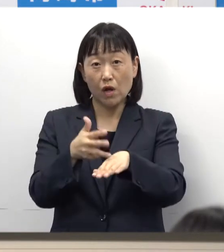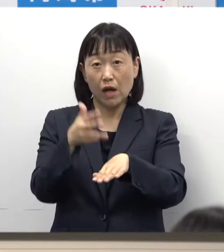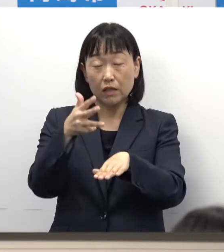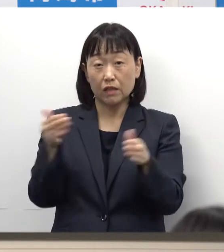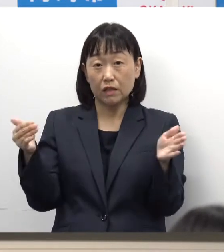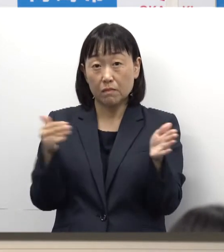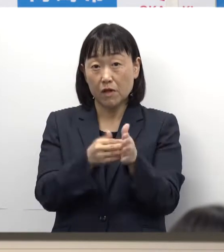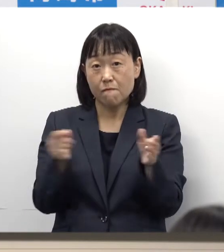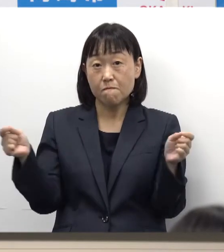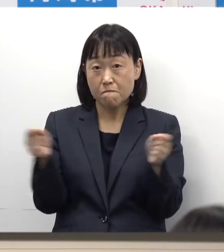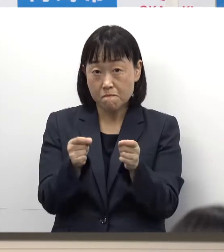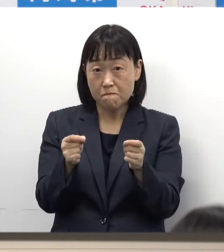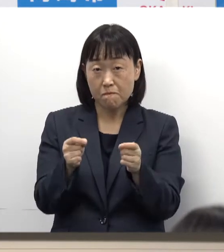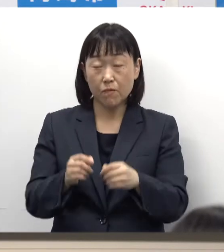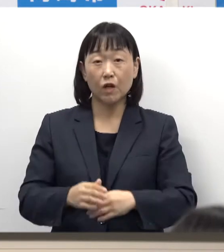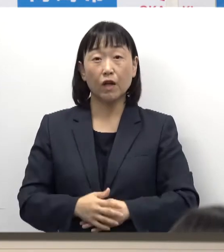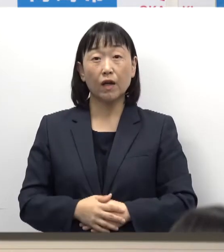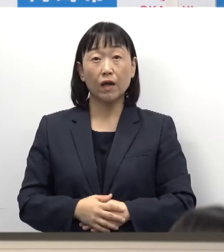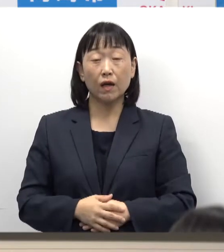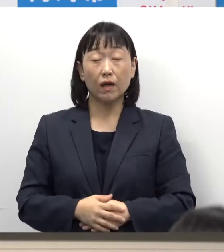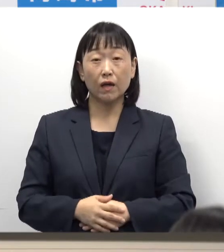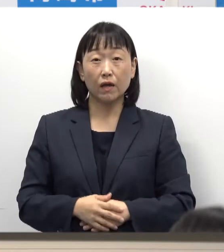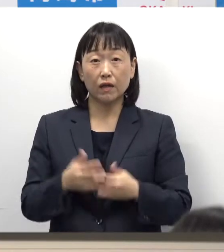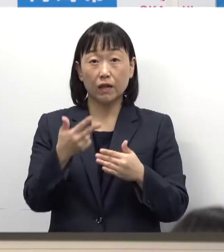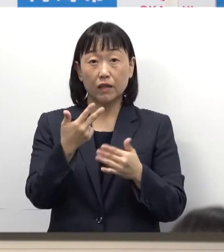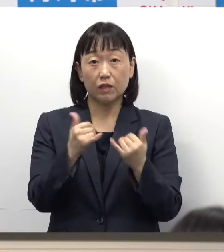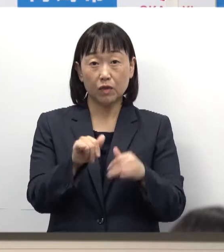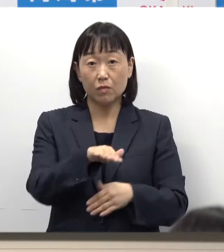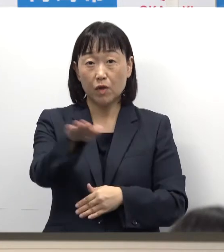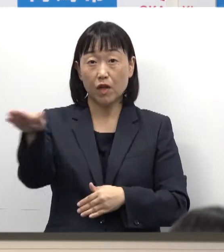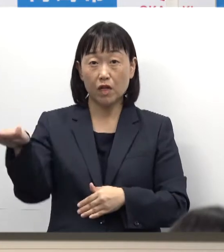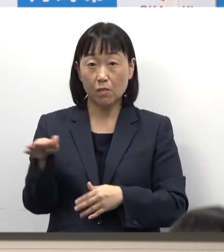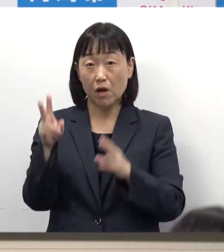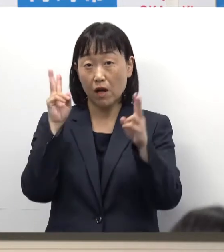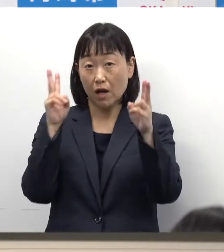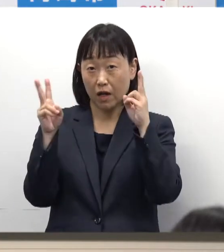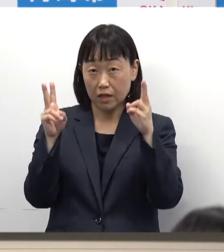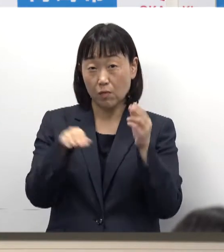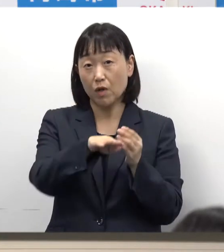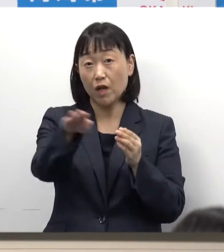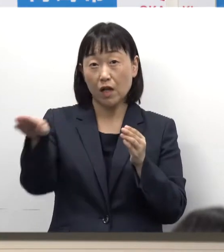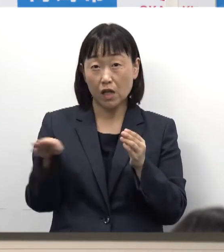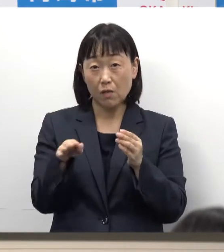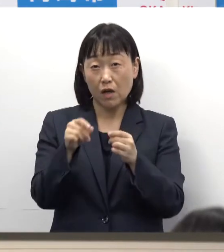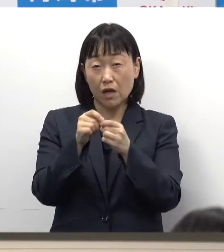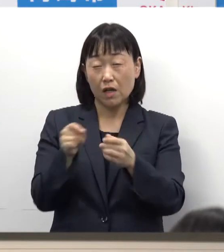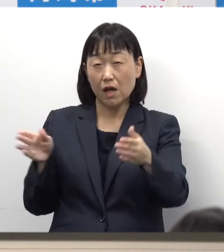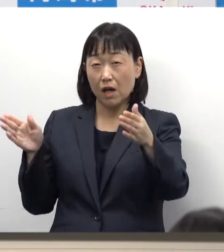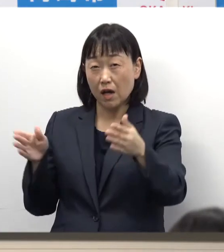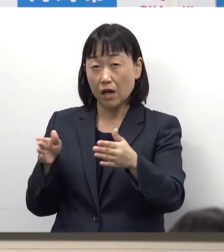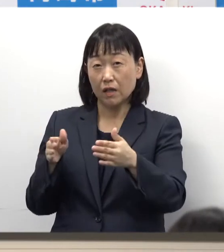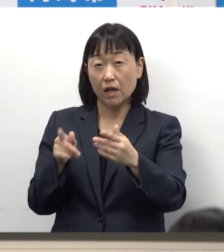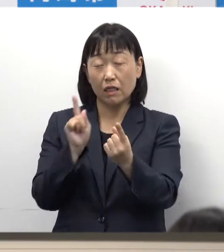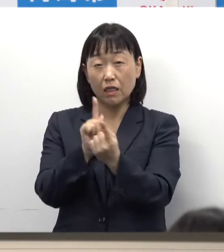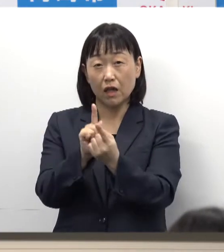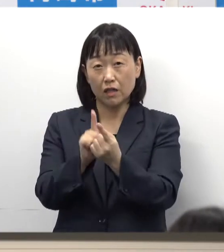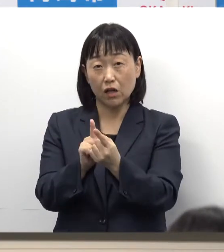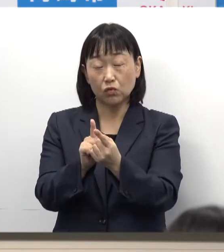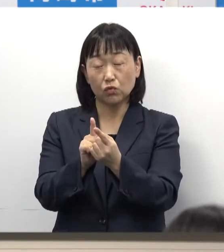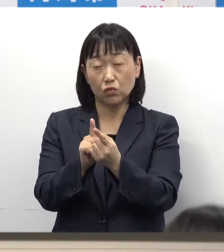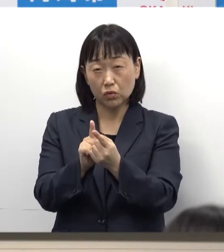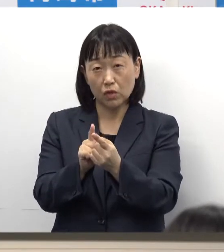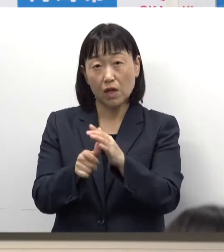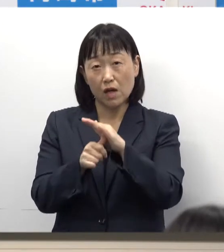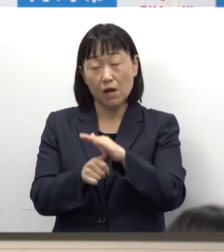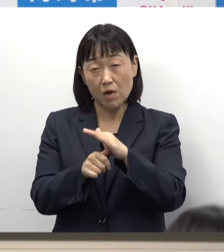いたします市民事業者の皆様には長きにわたる対策や行動自粛で慣れや疲れを感じて